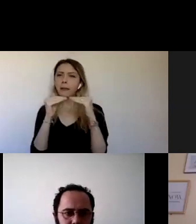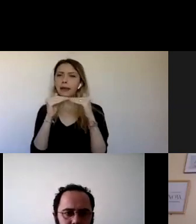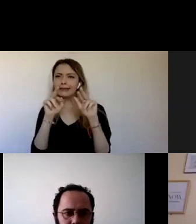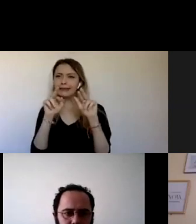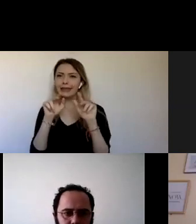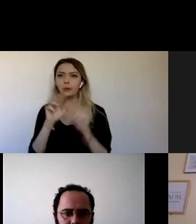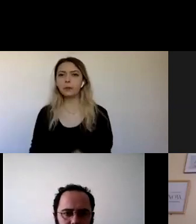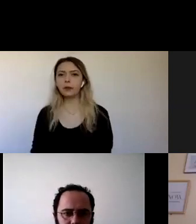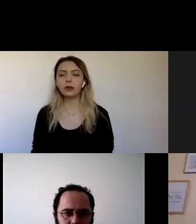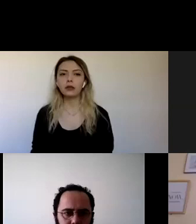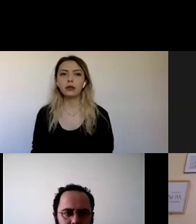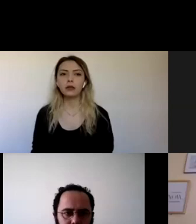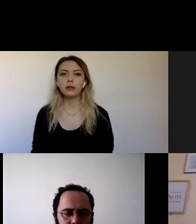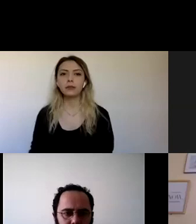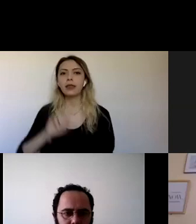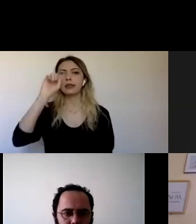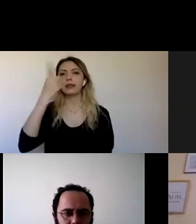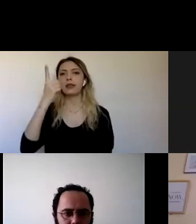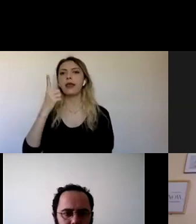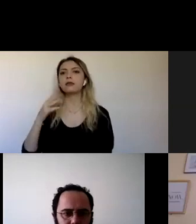cinayet veri kısmına bakalım.